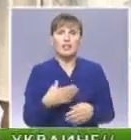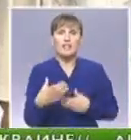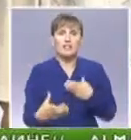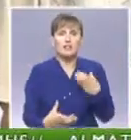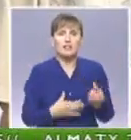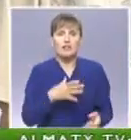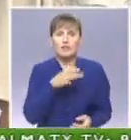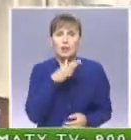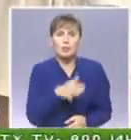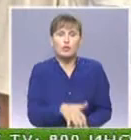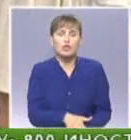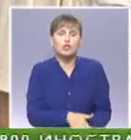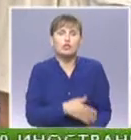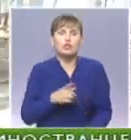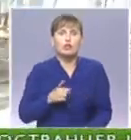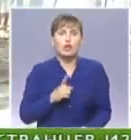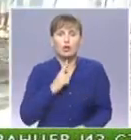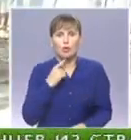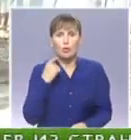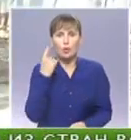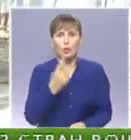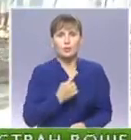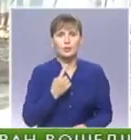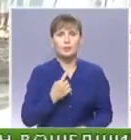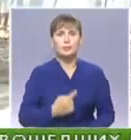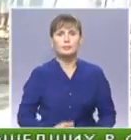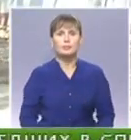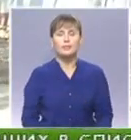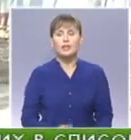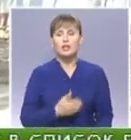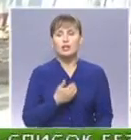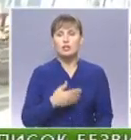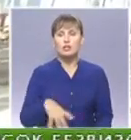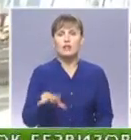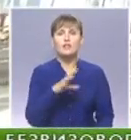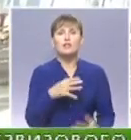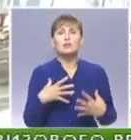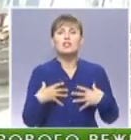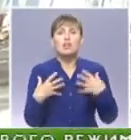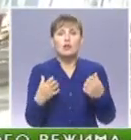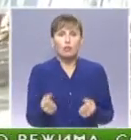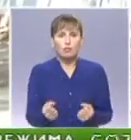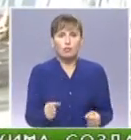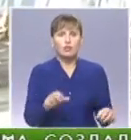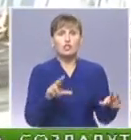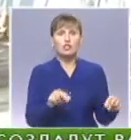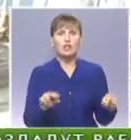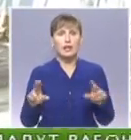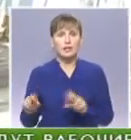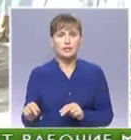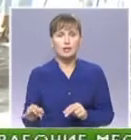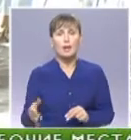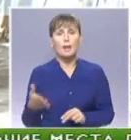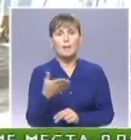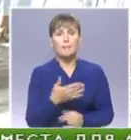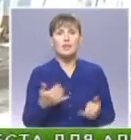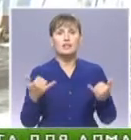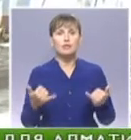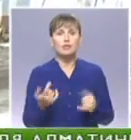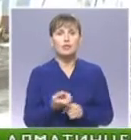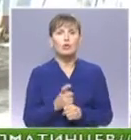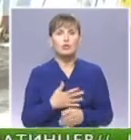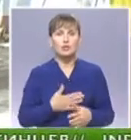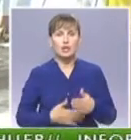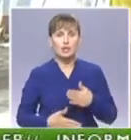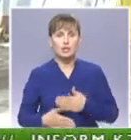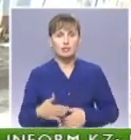волнительного момента они ждали больше года. Дай Бог всем здоровья, людям счастья. Мы вот сегодня радовались,